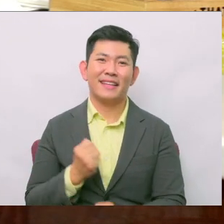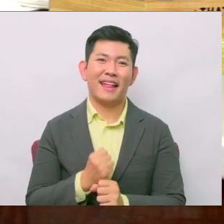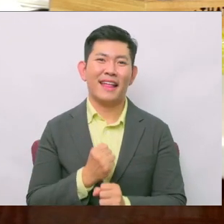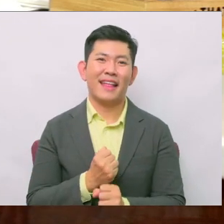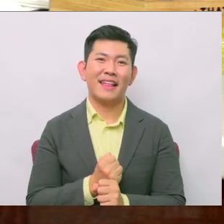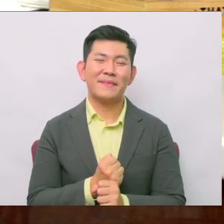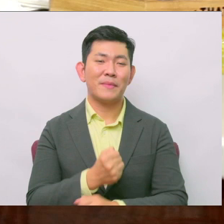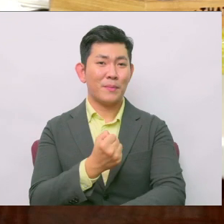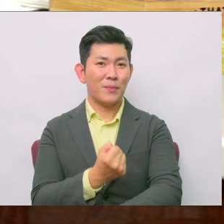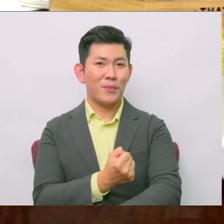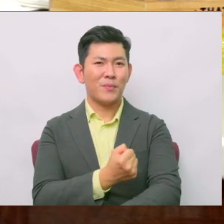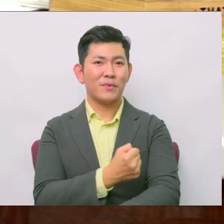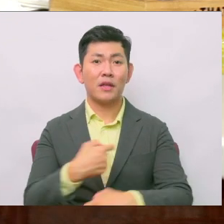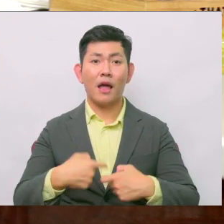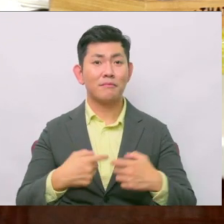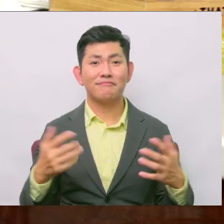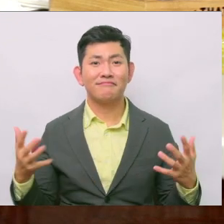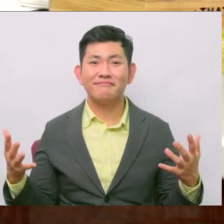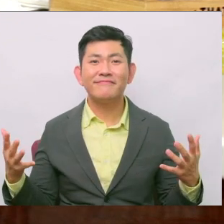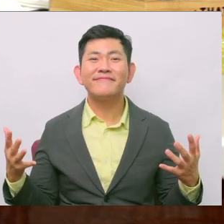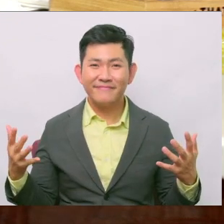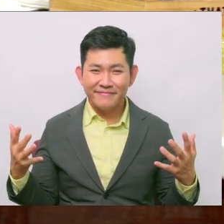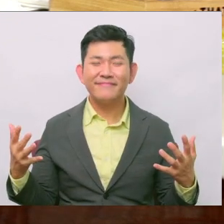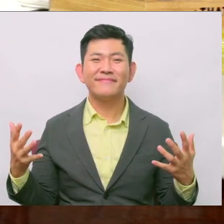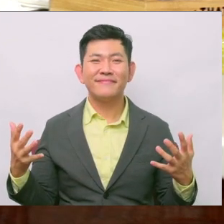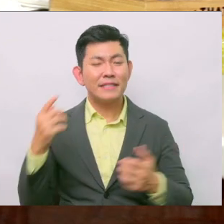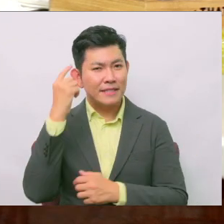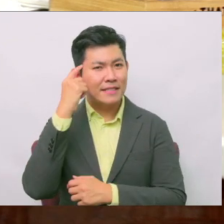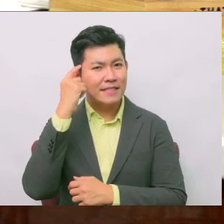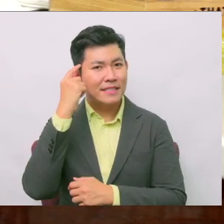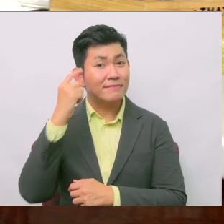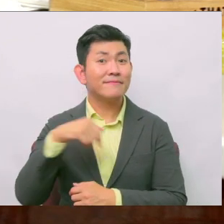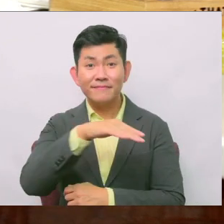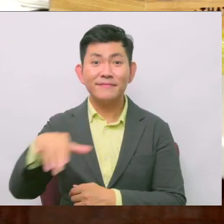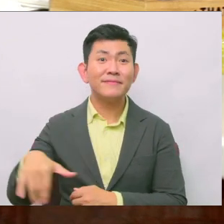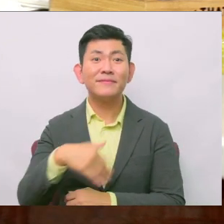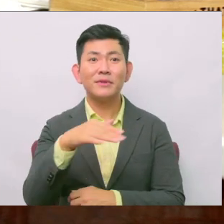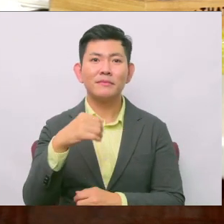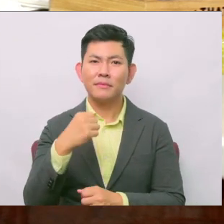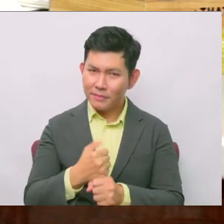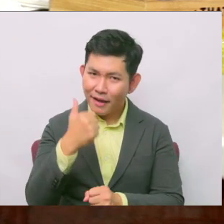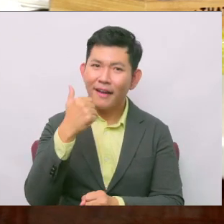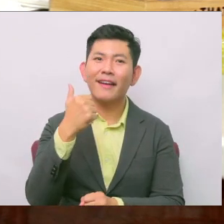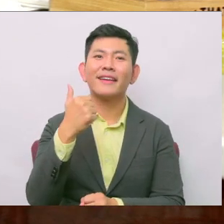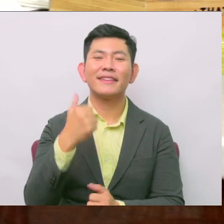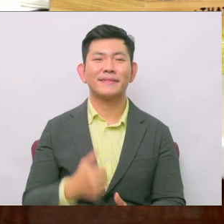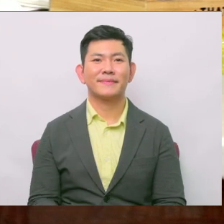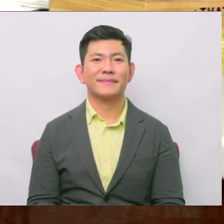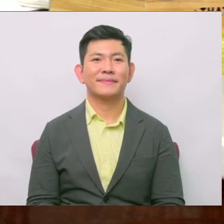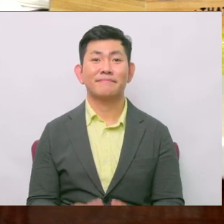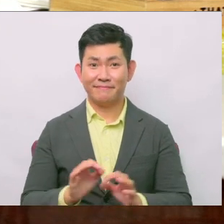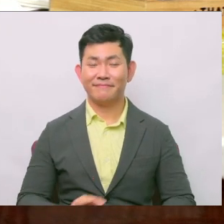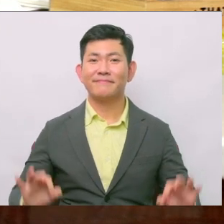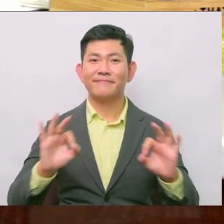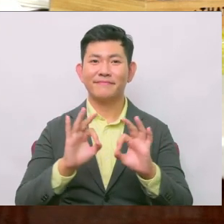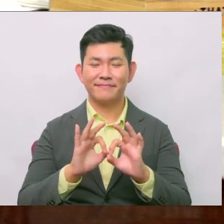คบไม่ได้ยากเลยเนาะนะคะก็คิดว่าทุกท่านก็สามารถที่จะทำได้นะคะที่สำคัญก็คือว่